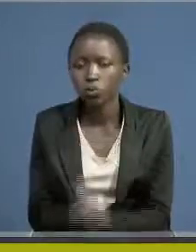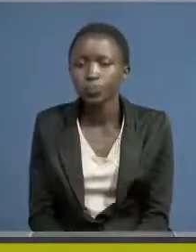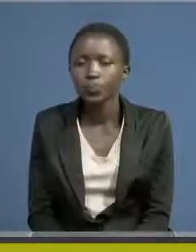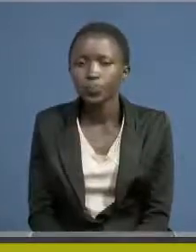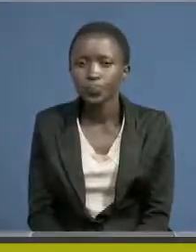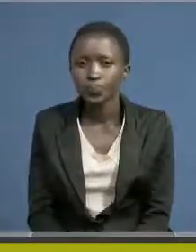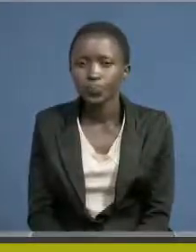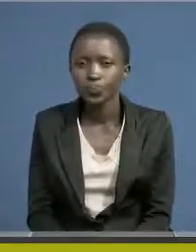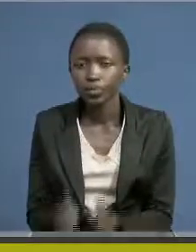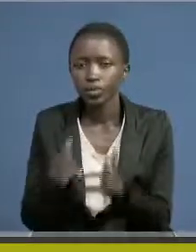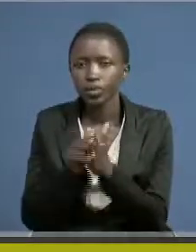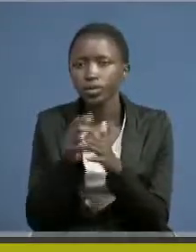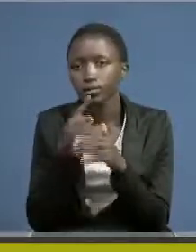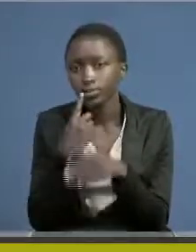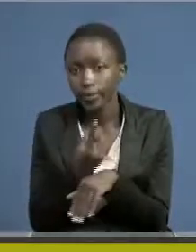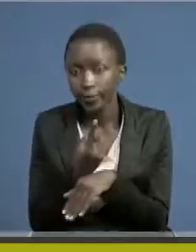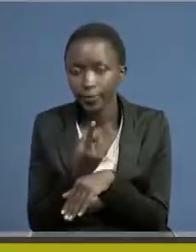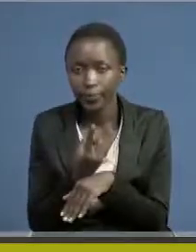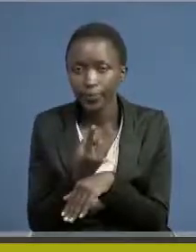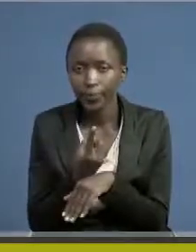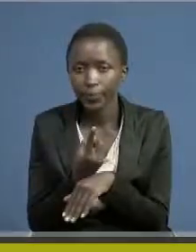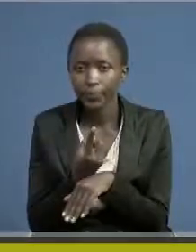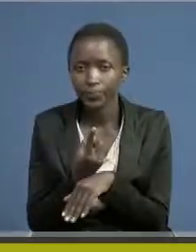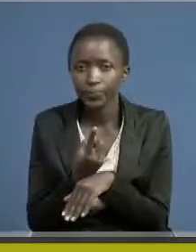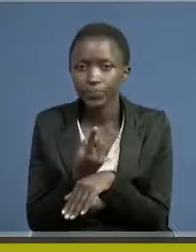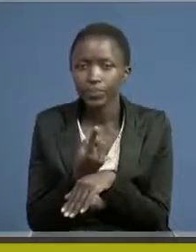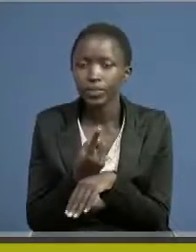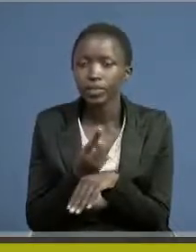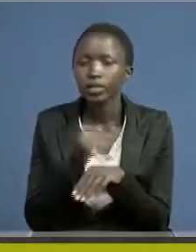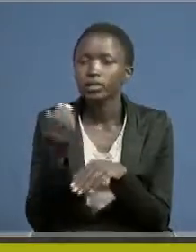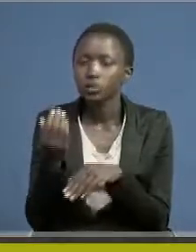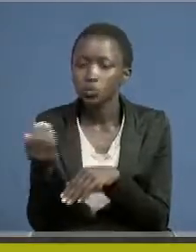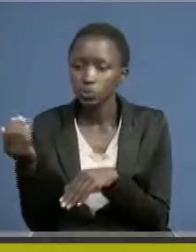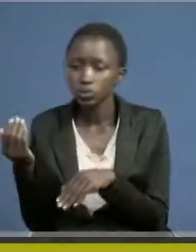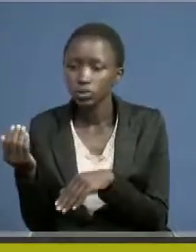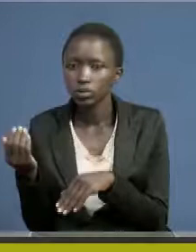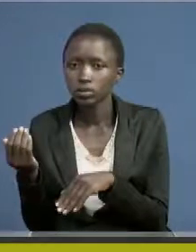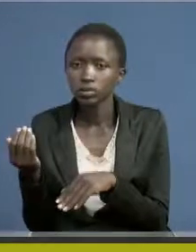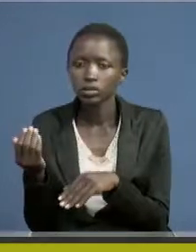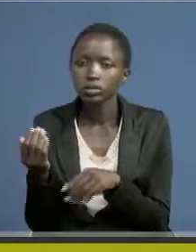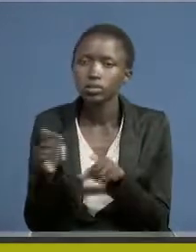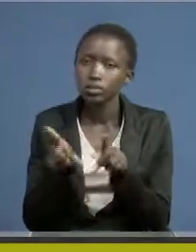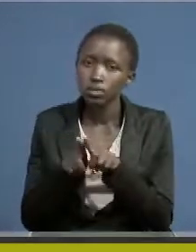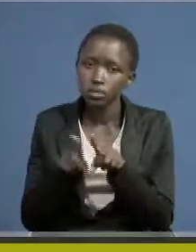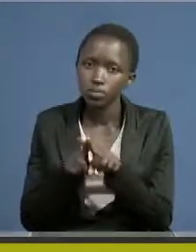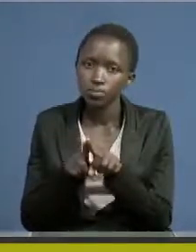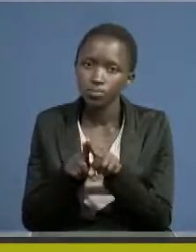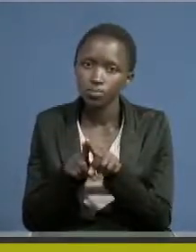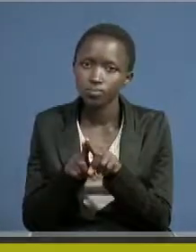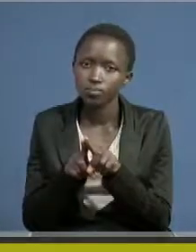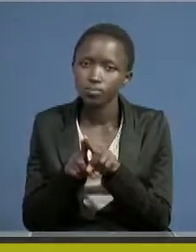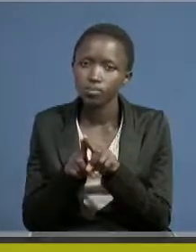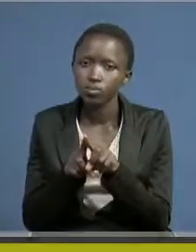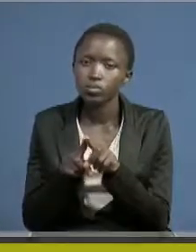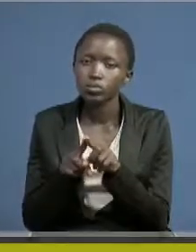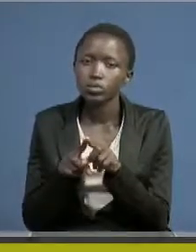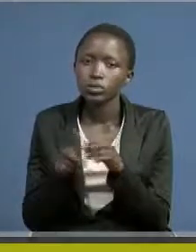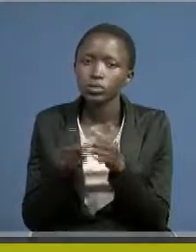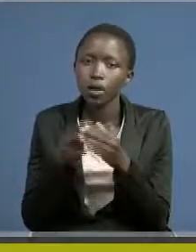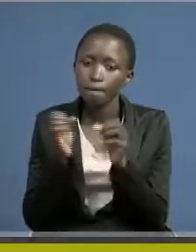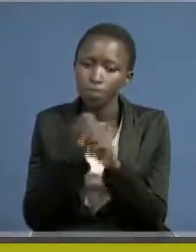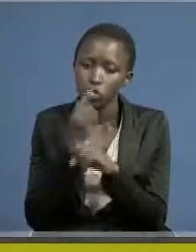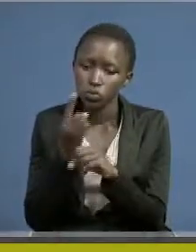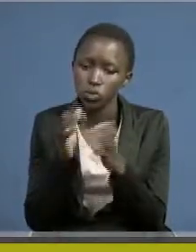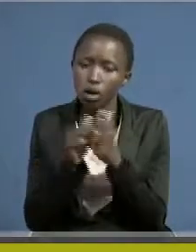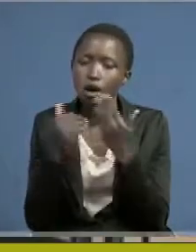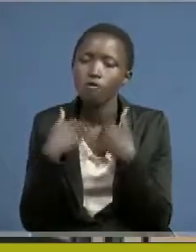Ndipo tuasema watoto watashughulikiwa vile inatakikana. Tufahakikishe ya